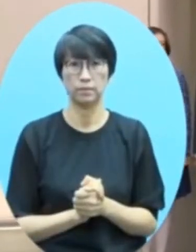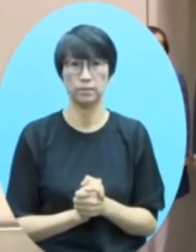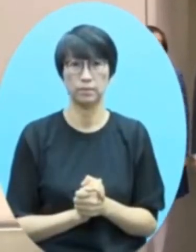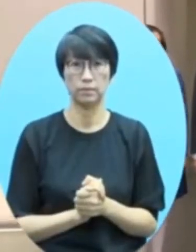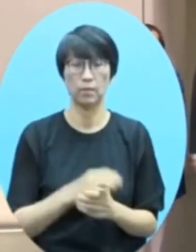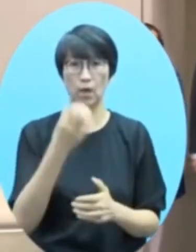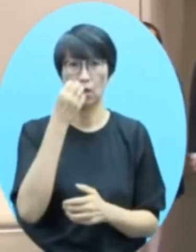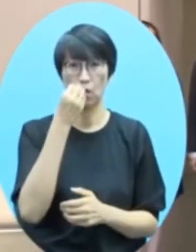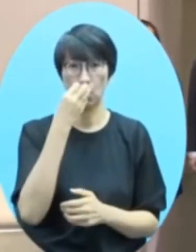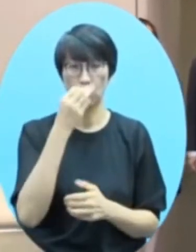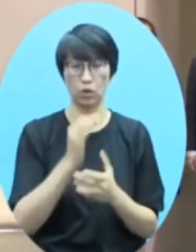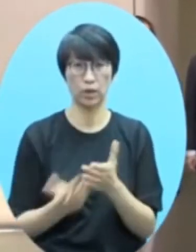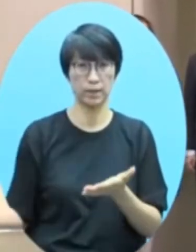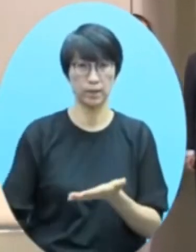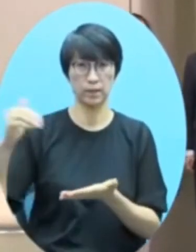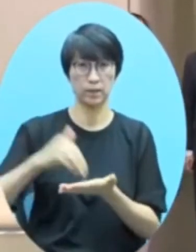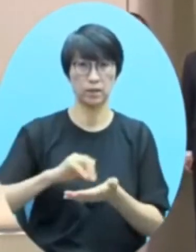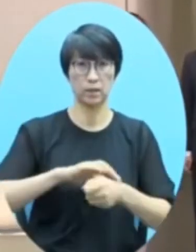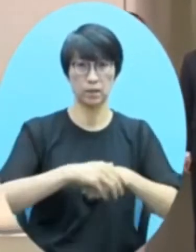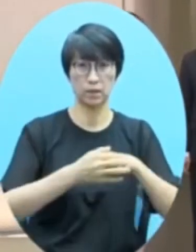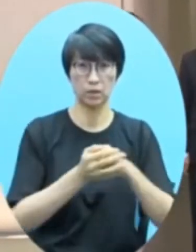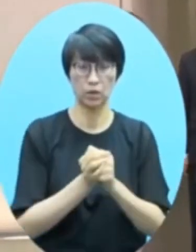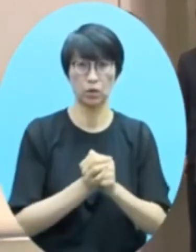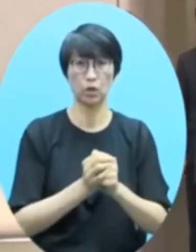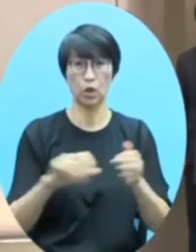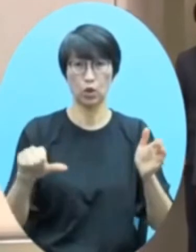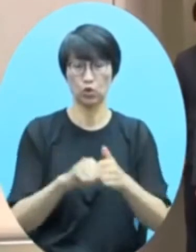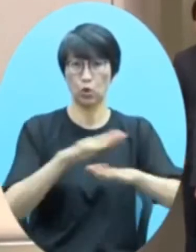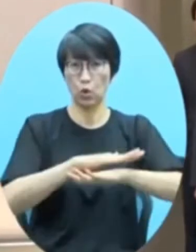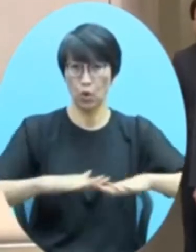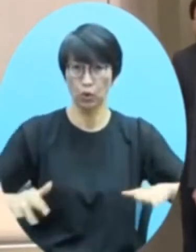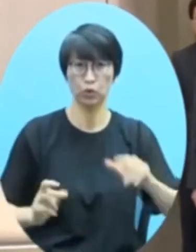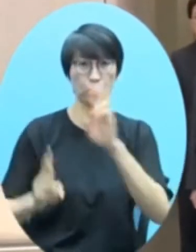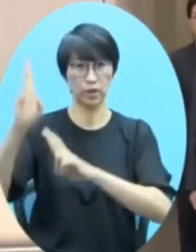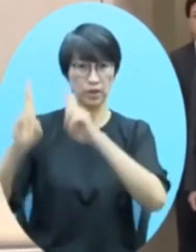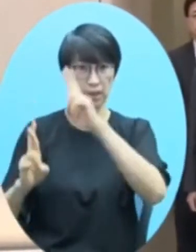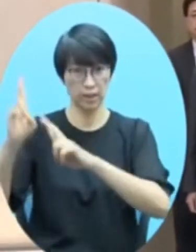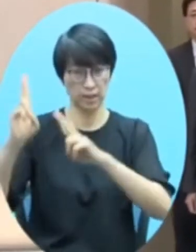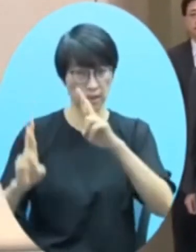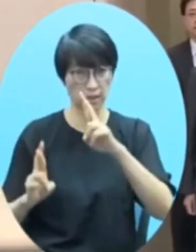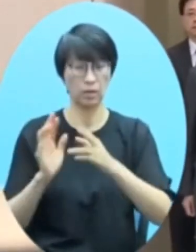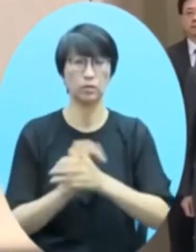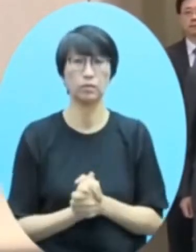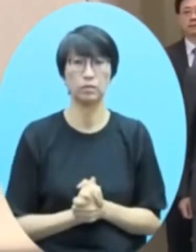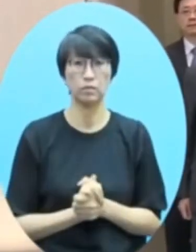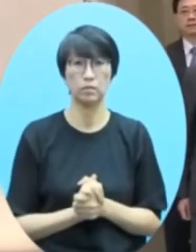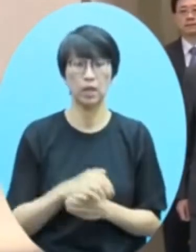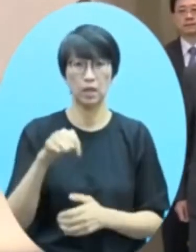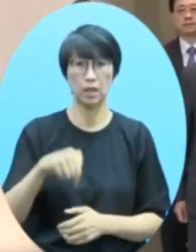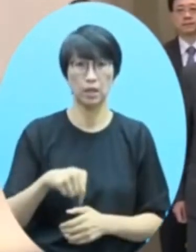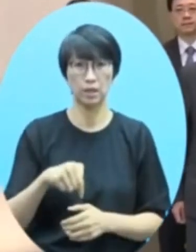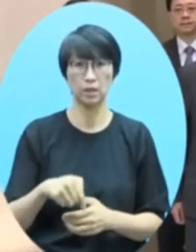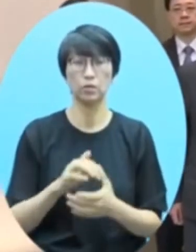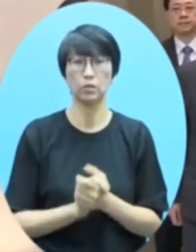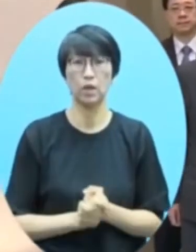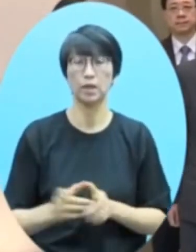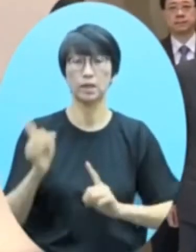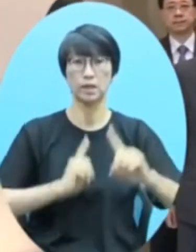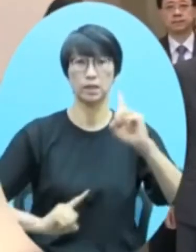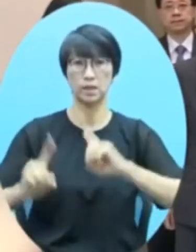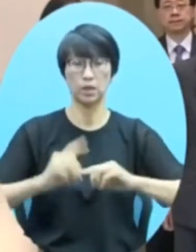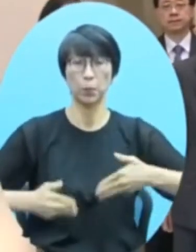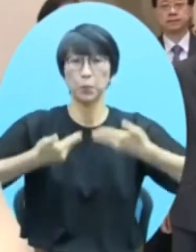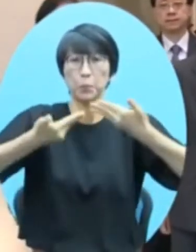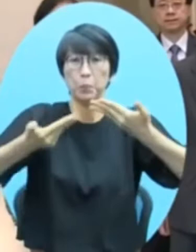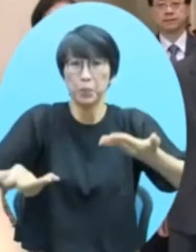香港一直是世界上最安全的城市之一。在這裡我們可以自由表達